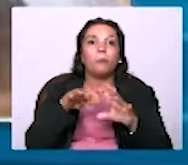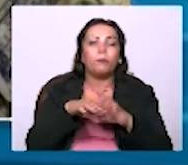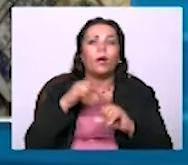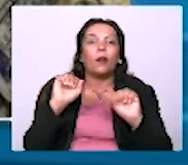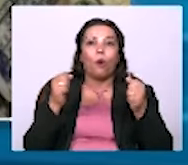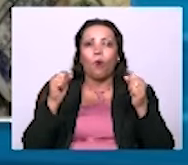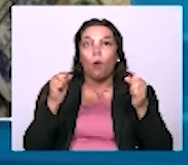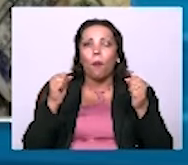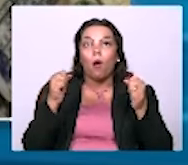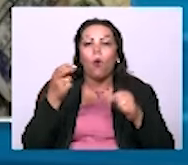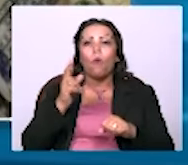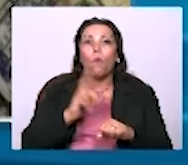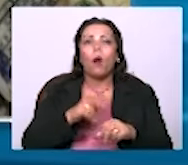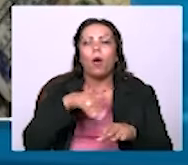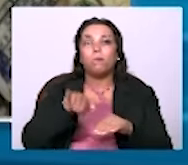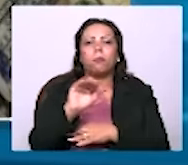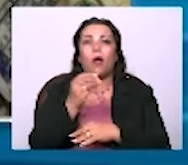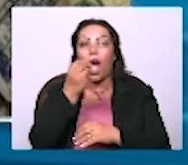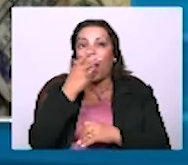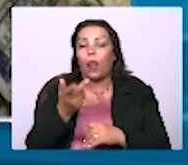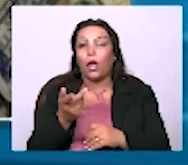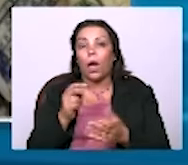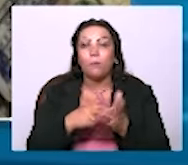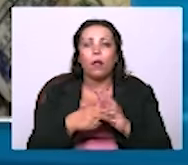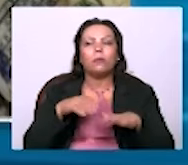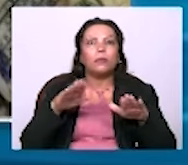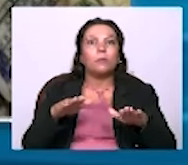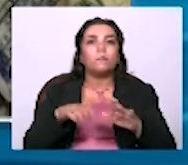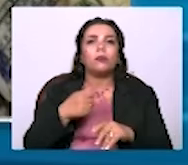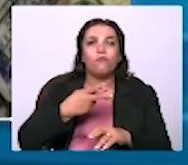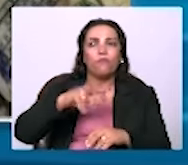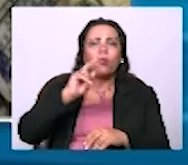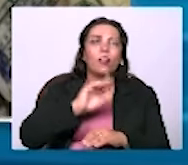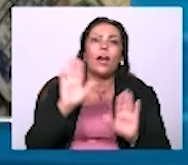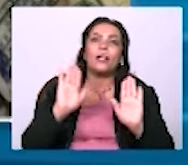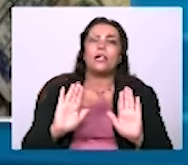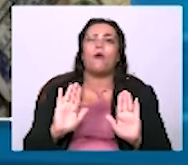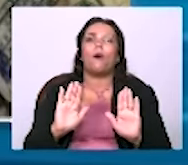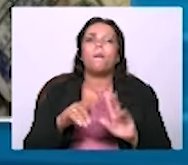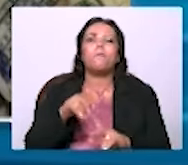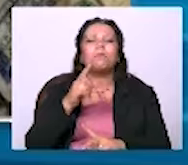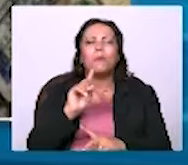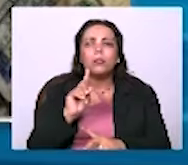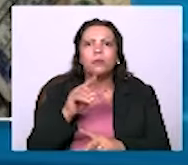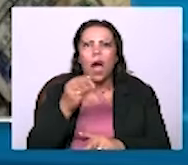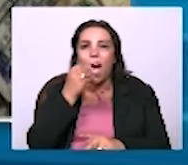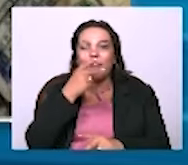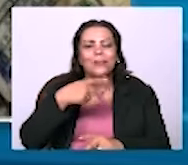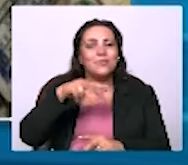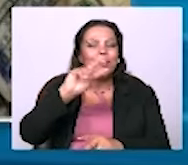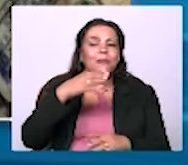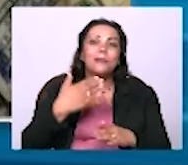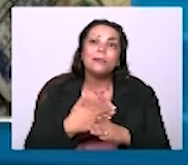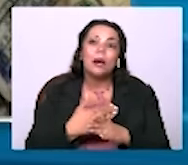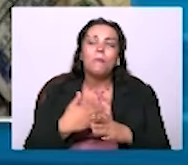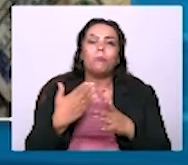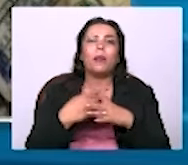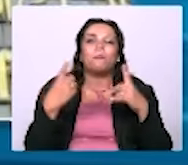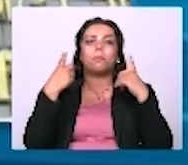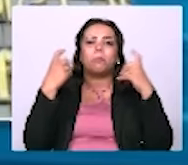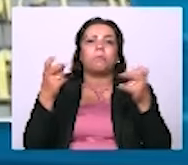الكهرباء والمواد الغذائيه ثبتت سعر ما زادش لكن اسعار المواد غذائيه هتزيد لان تكلفه